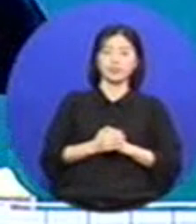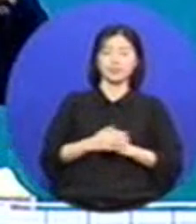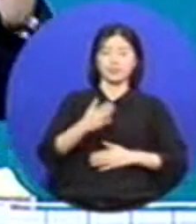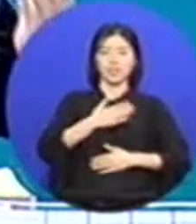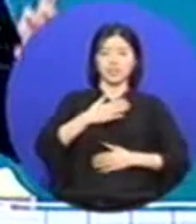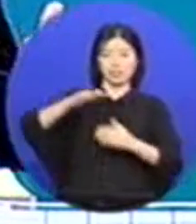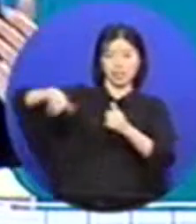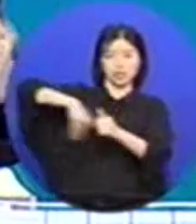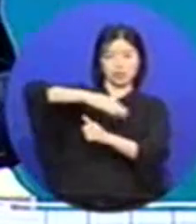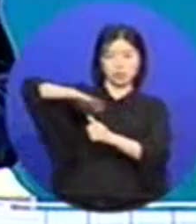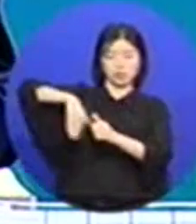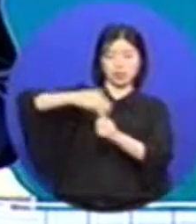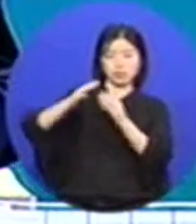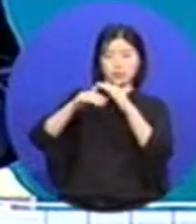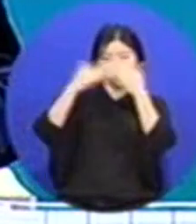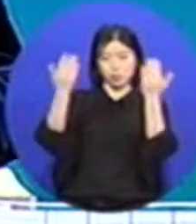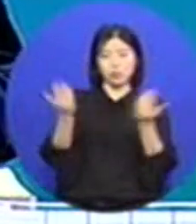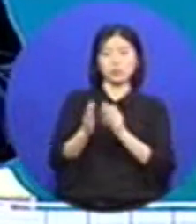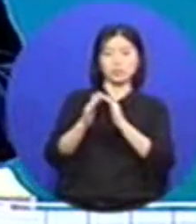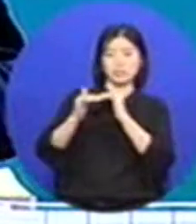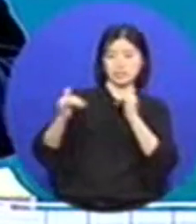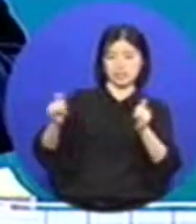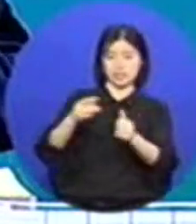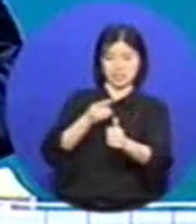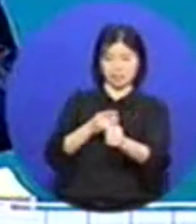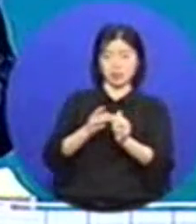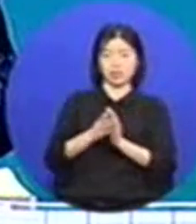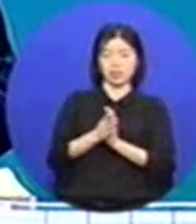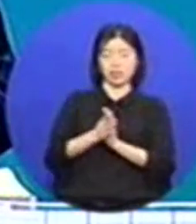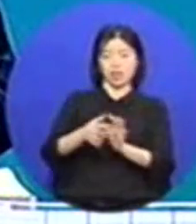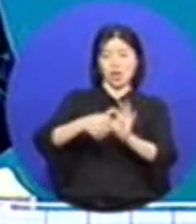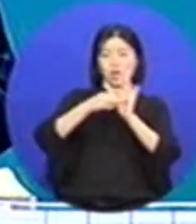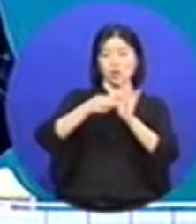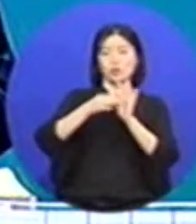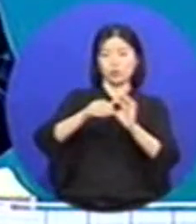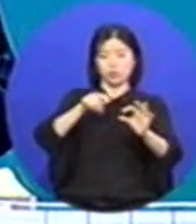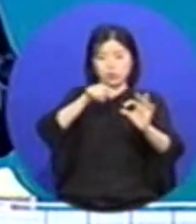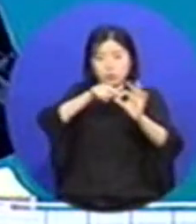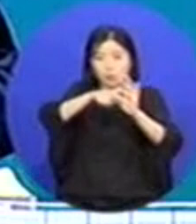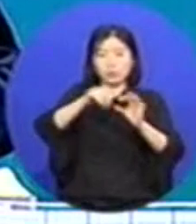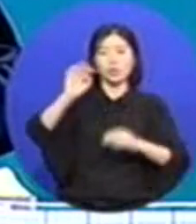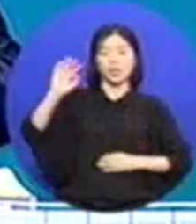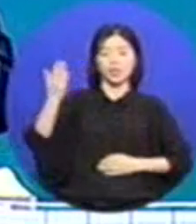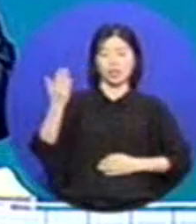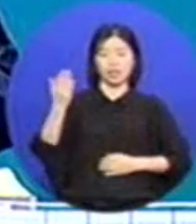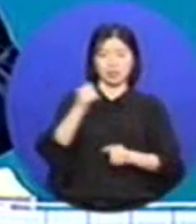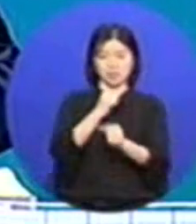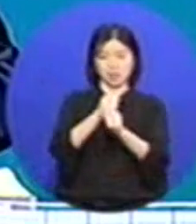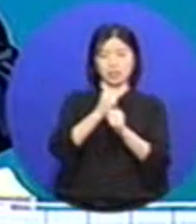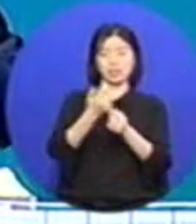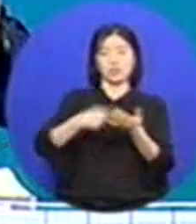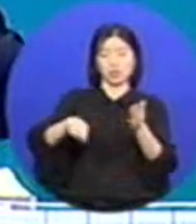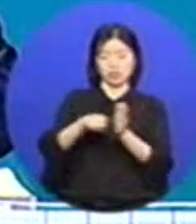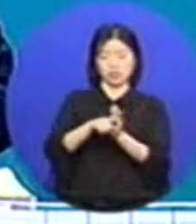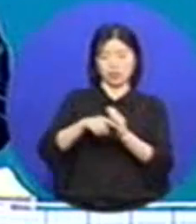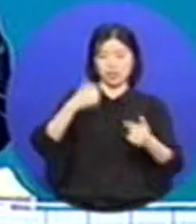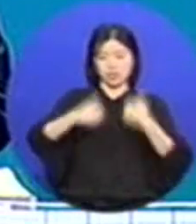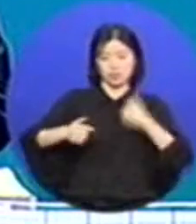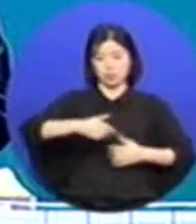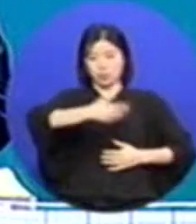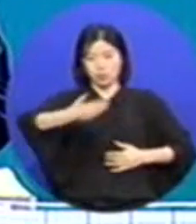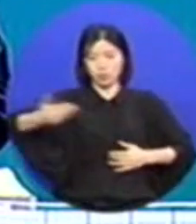내 주변에는 모든 이들에게 통로가 되게 하시기 위해서 요 기쁨을 흘려보내고 평안을